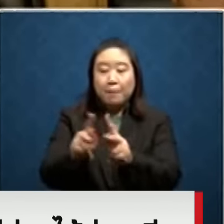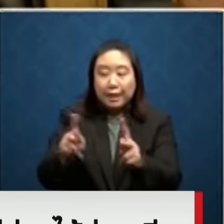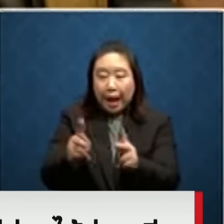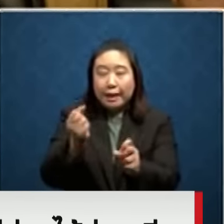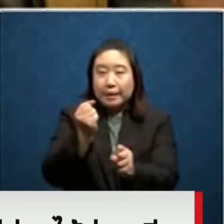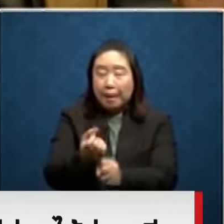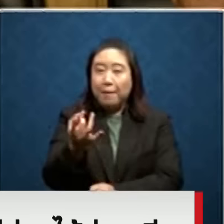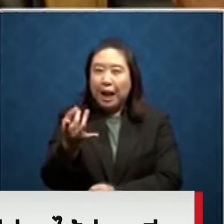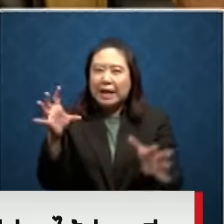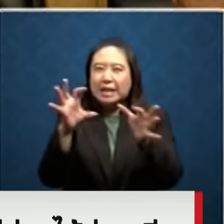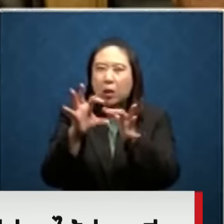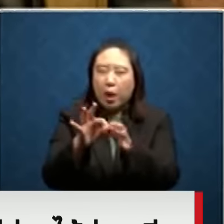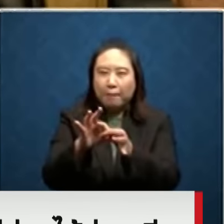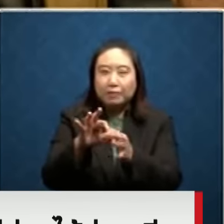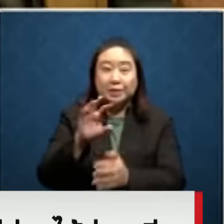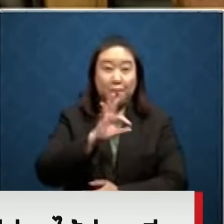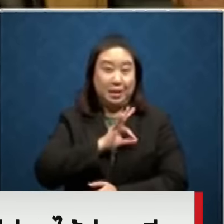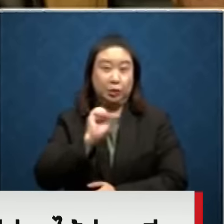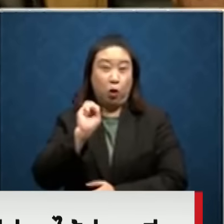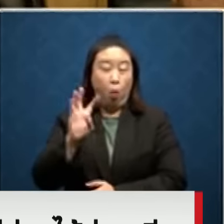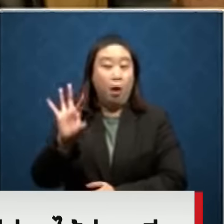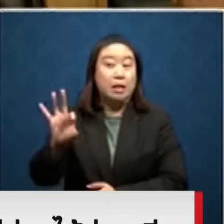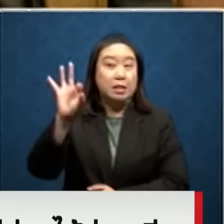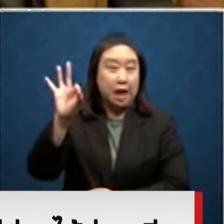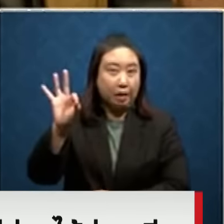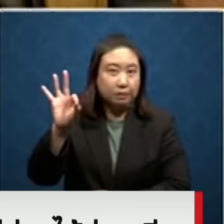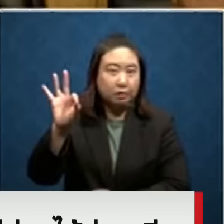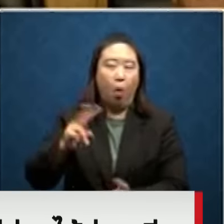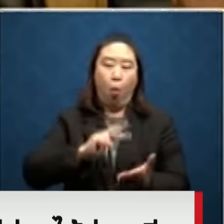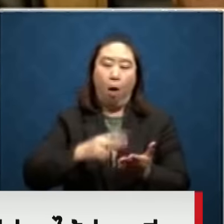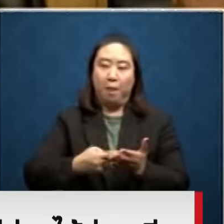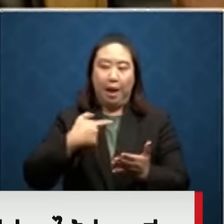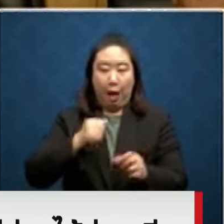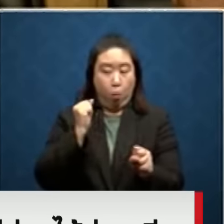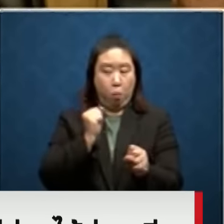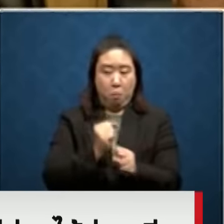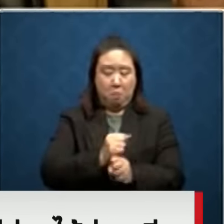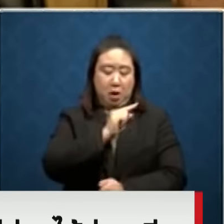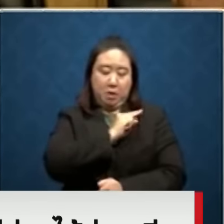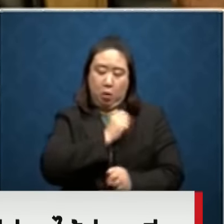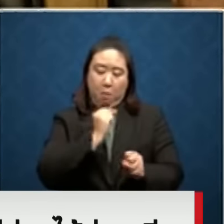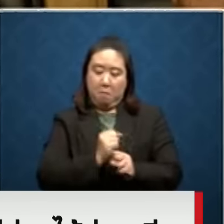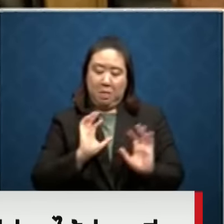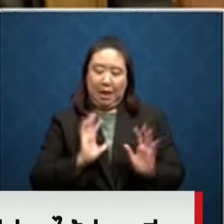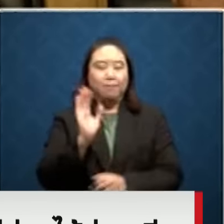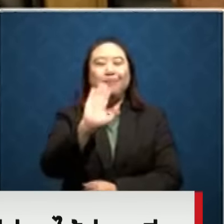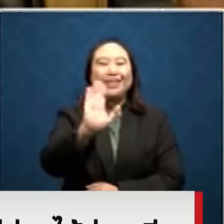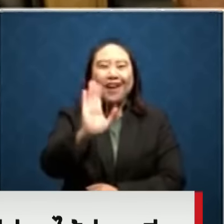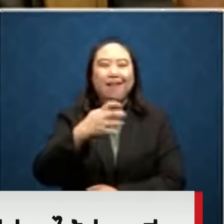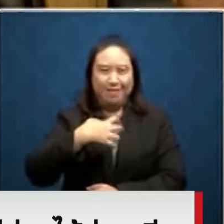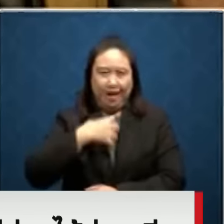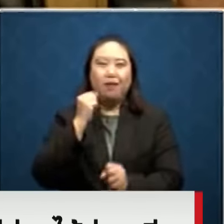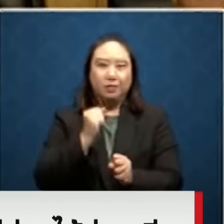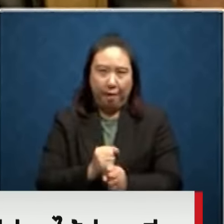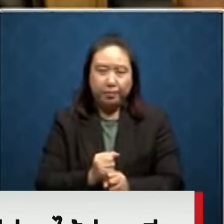คดีอาญาติดตัวกันตามไปนะที่ผ่านมาผมไม่ค่อยเสนอความเห็นนะไอ้เรื่องกรรมาธิการอะไรเนี่ยก็เรามีส่วนได้